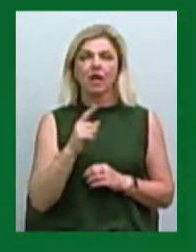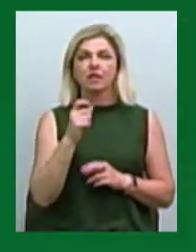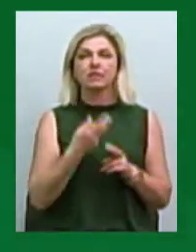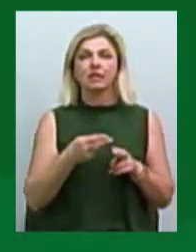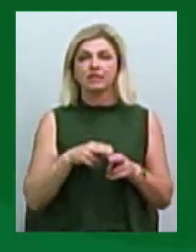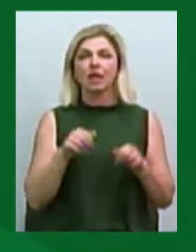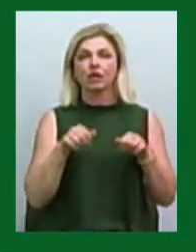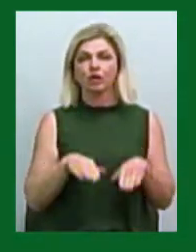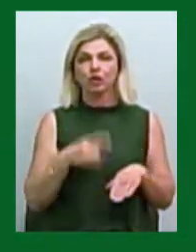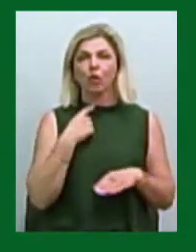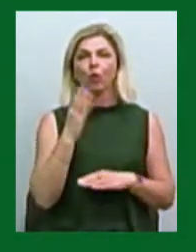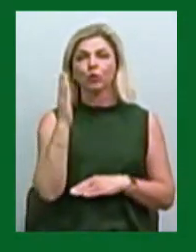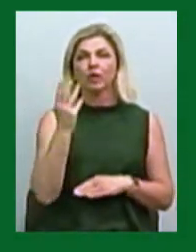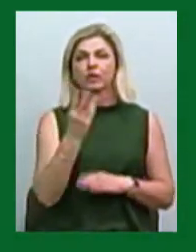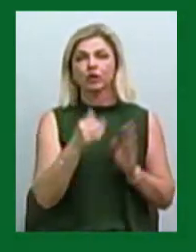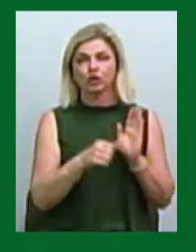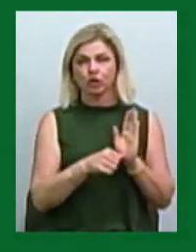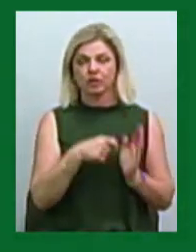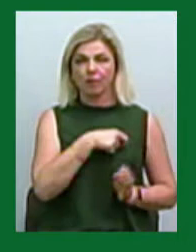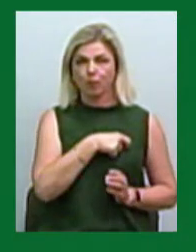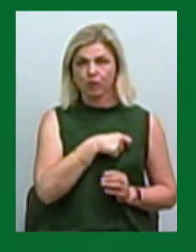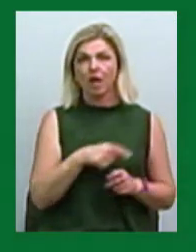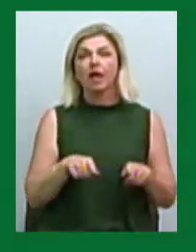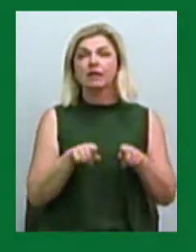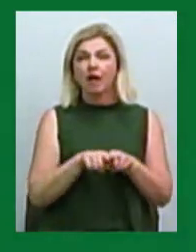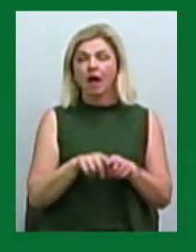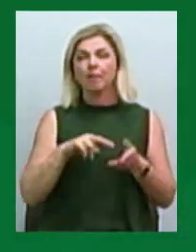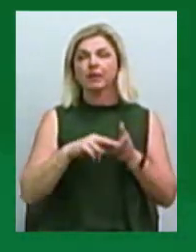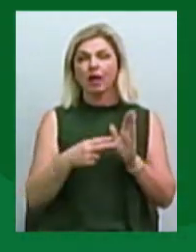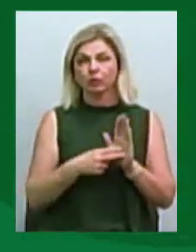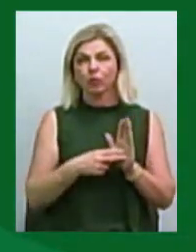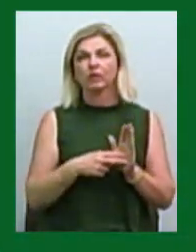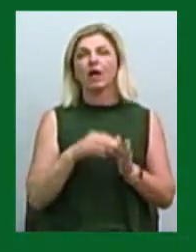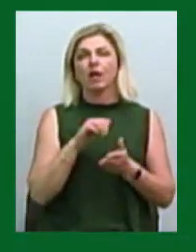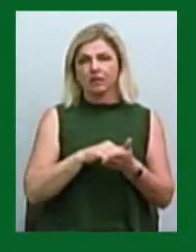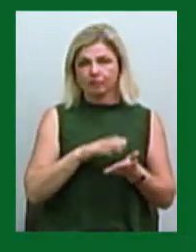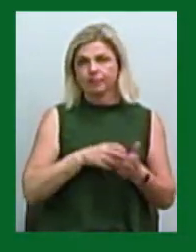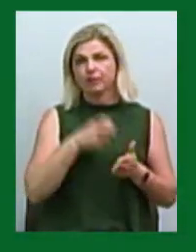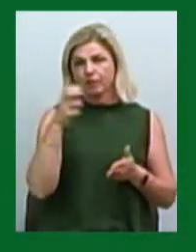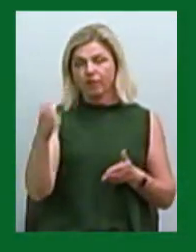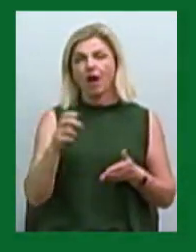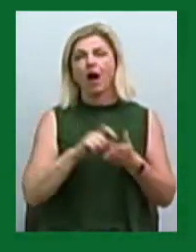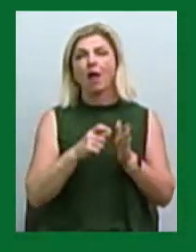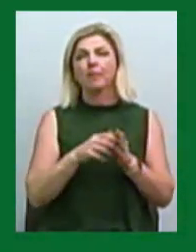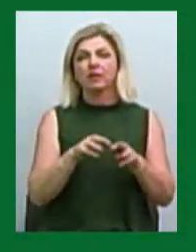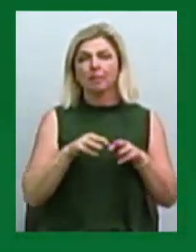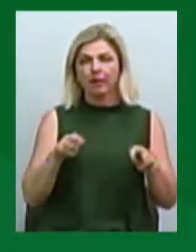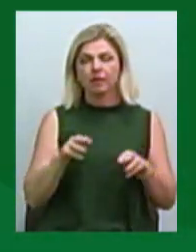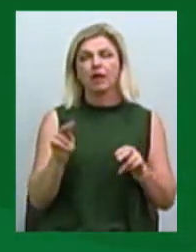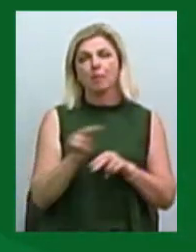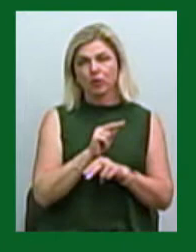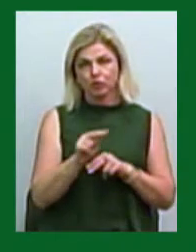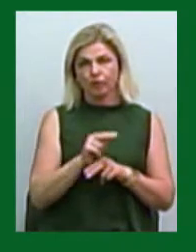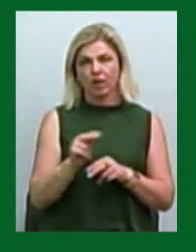рішення проголосувало 36 депутатів. Таким чином планують мотивувати Кабмін розпочати фінансування ремонту, загальна